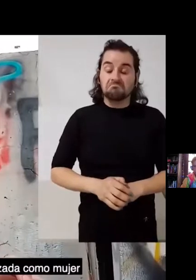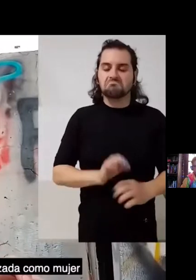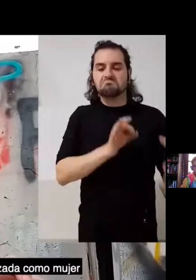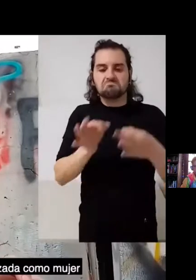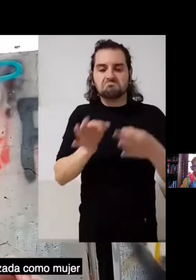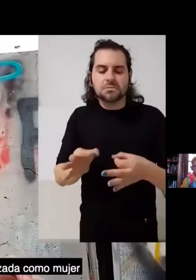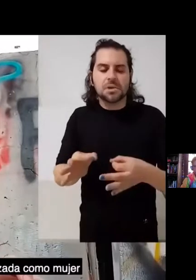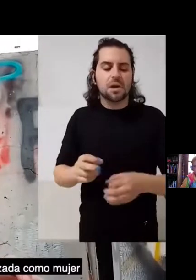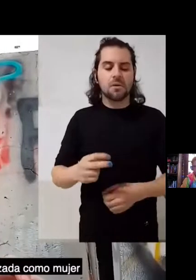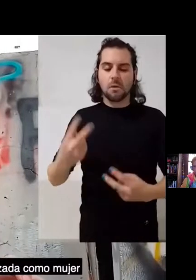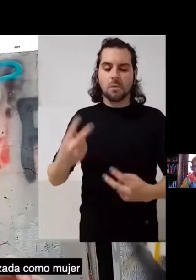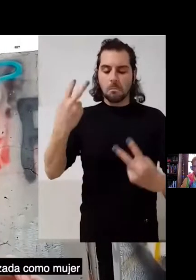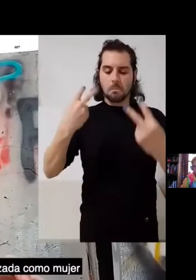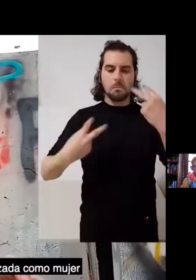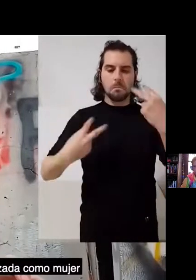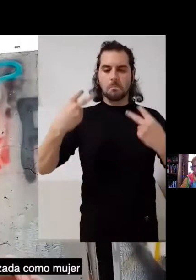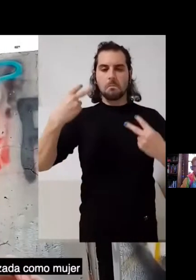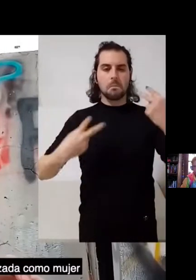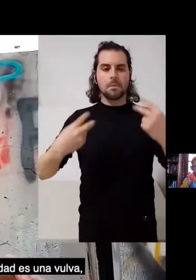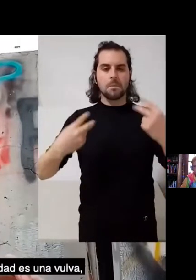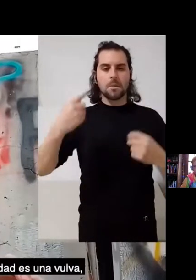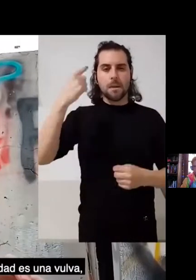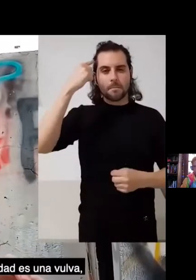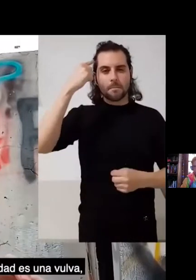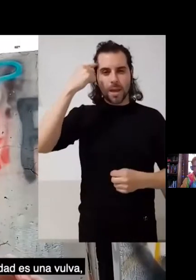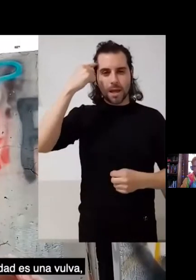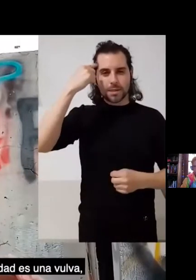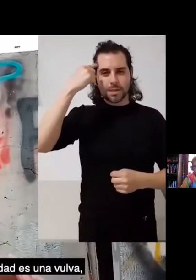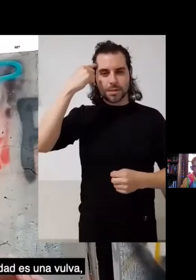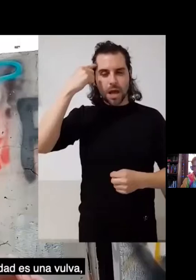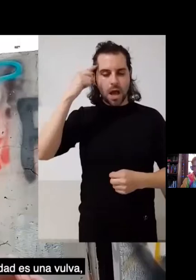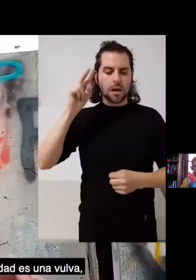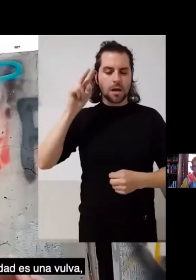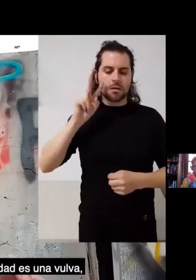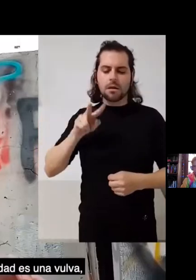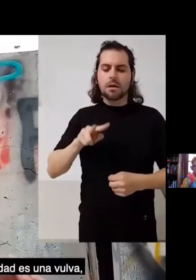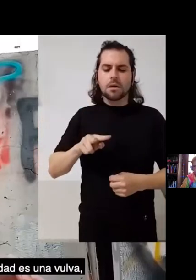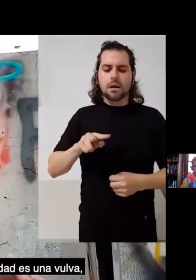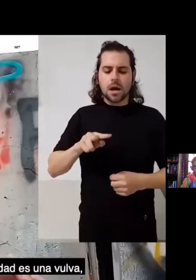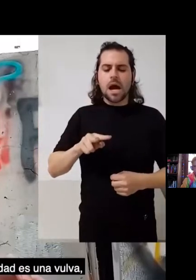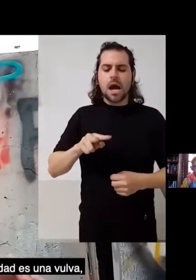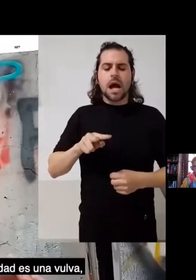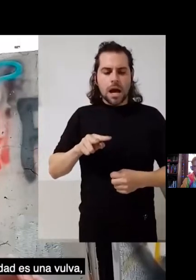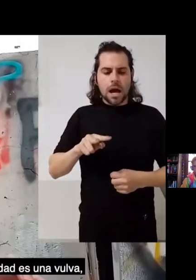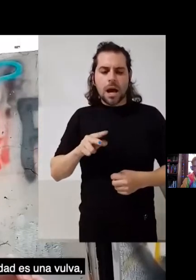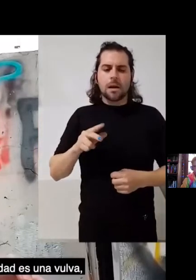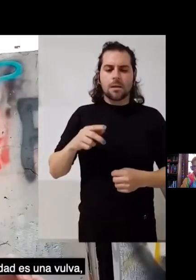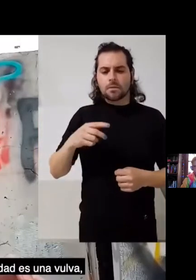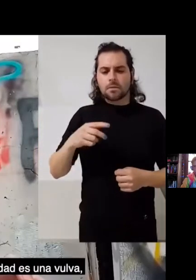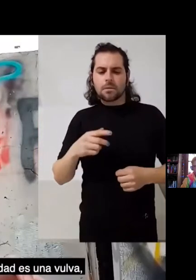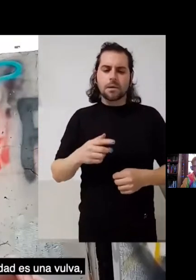spécialistes. Alors, le fait d'être une personne socialisée comme femme et